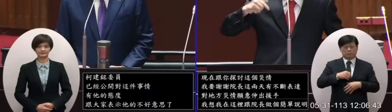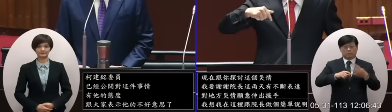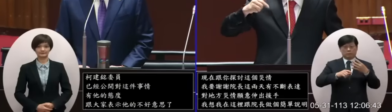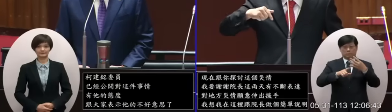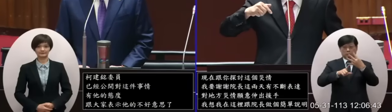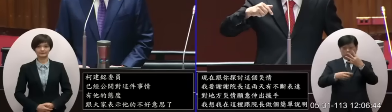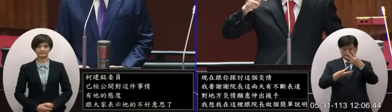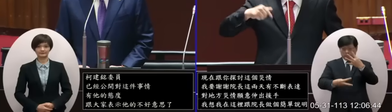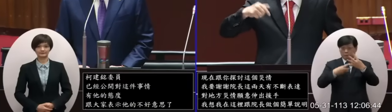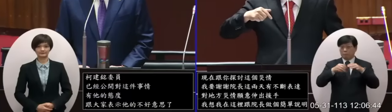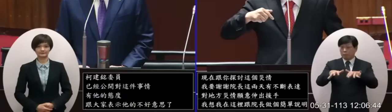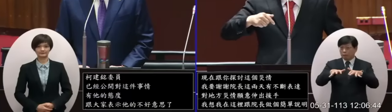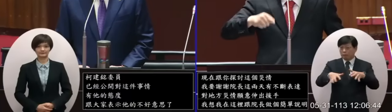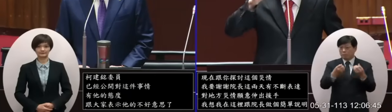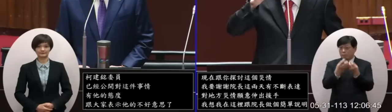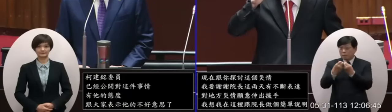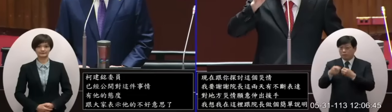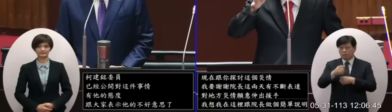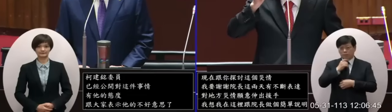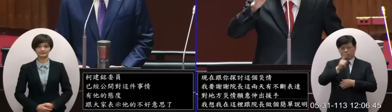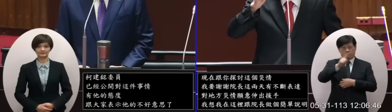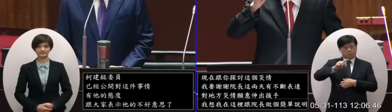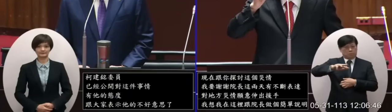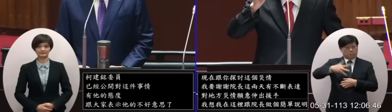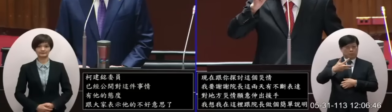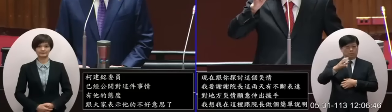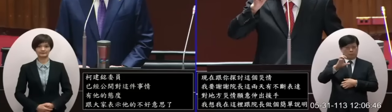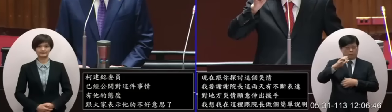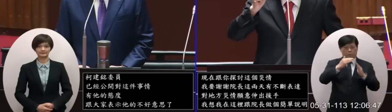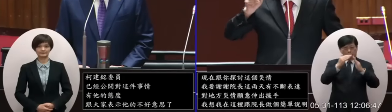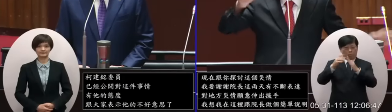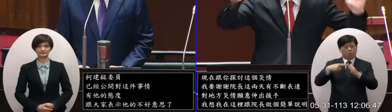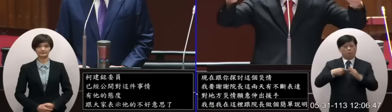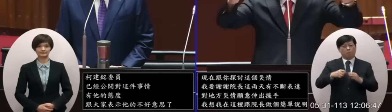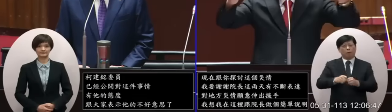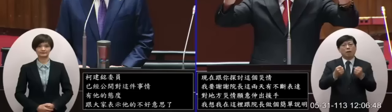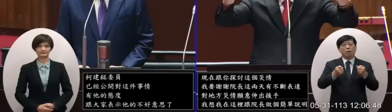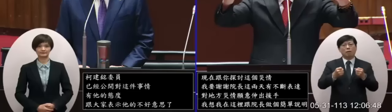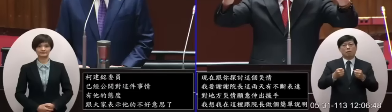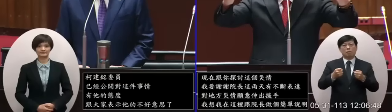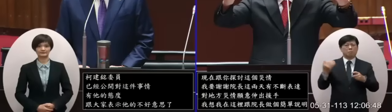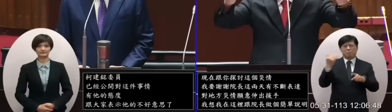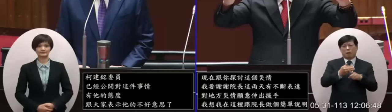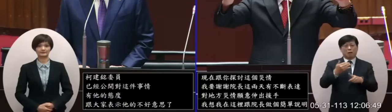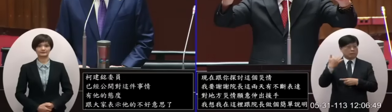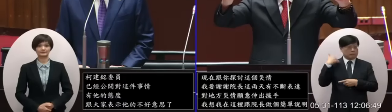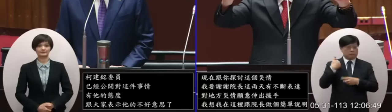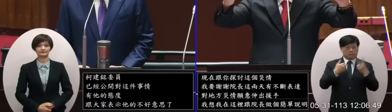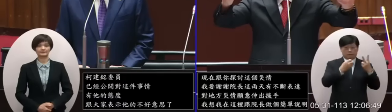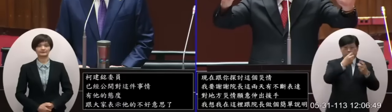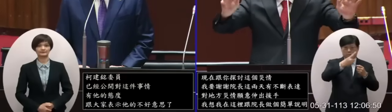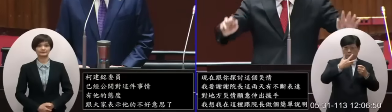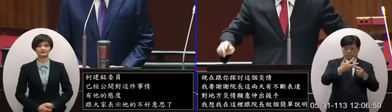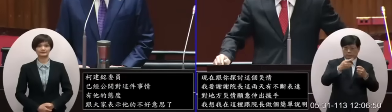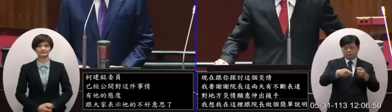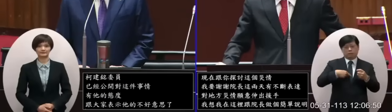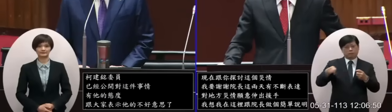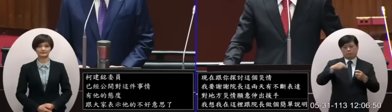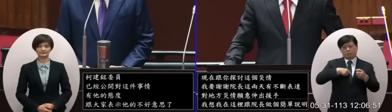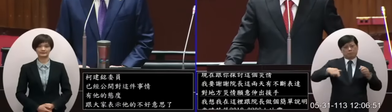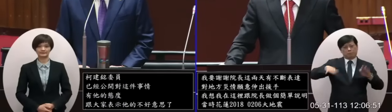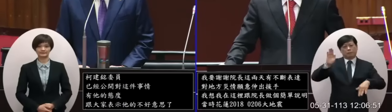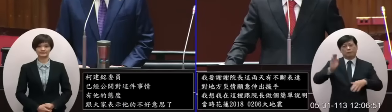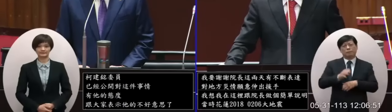的花莲的受灾户1899户，9倍于2018年的